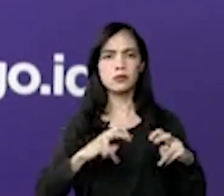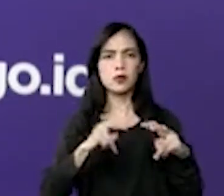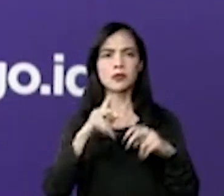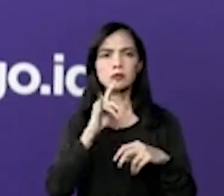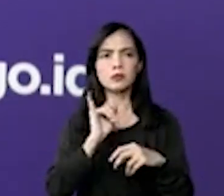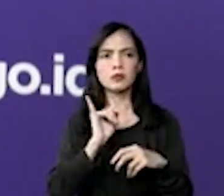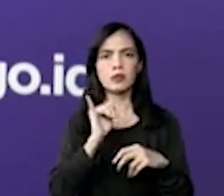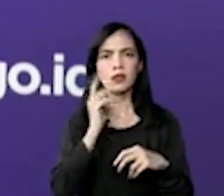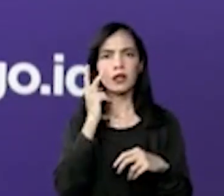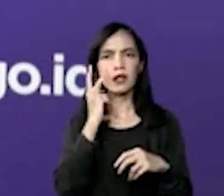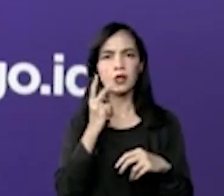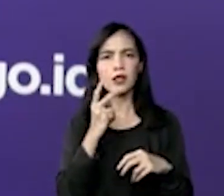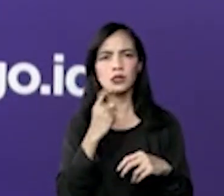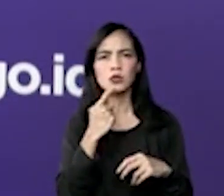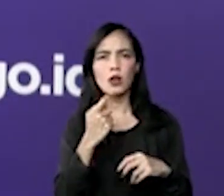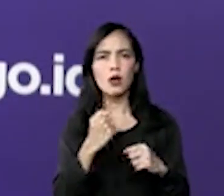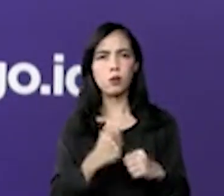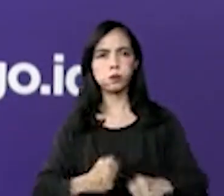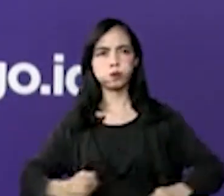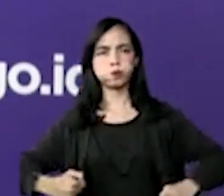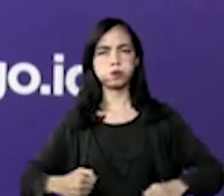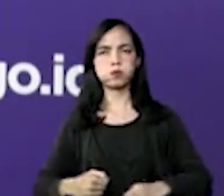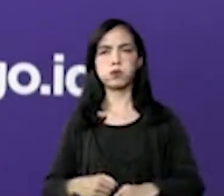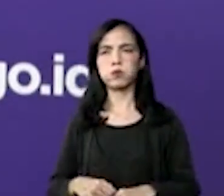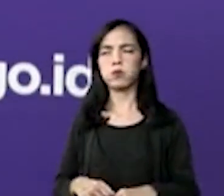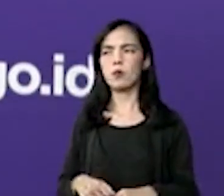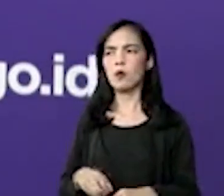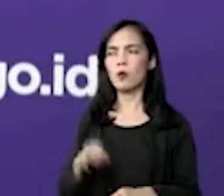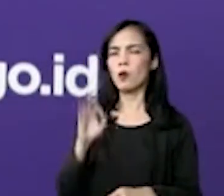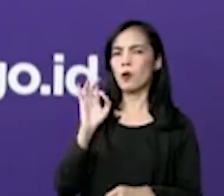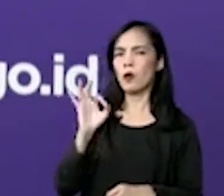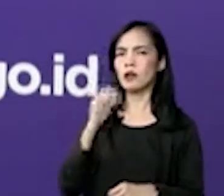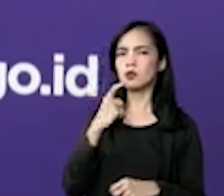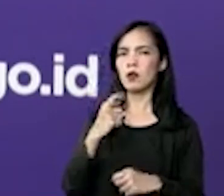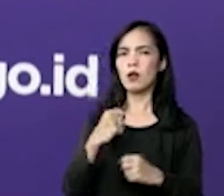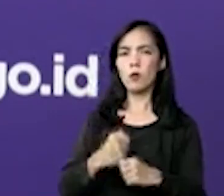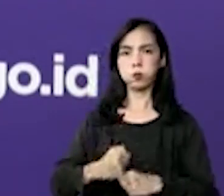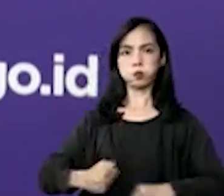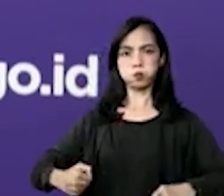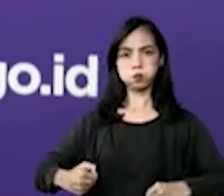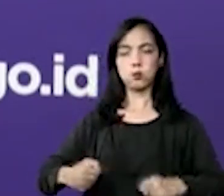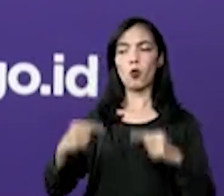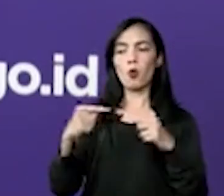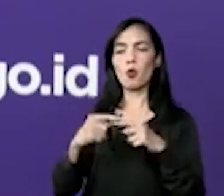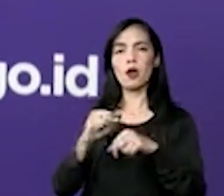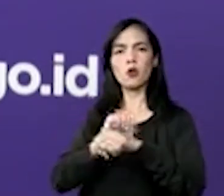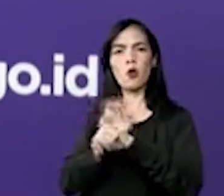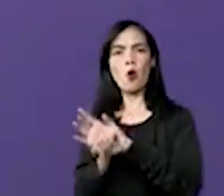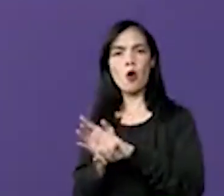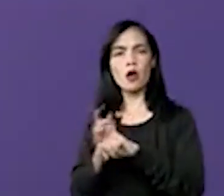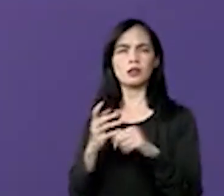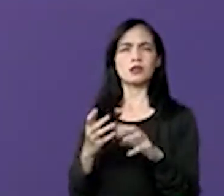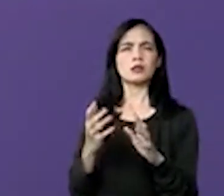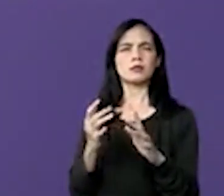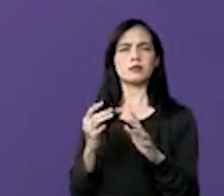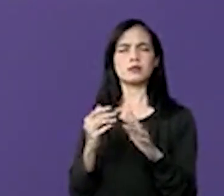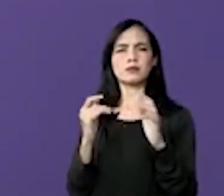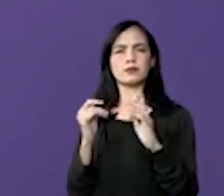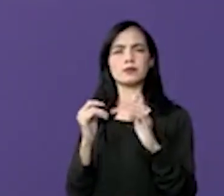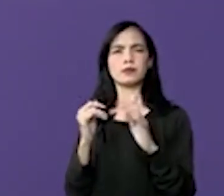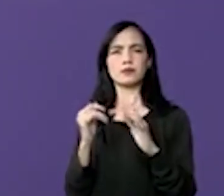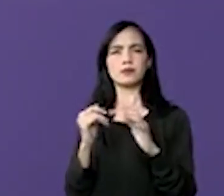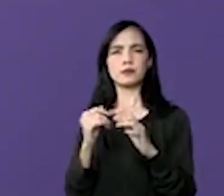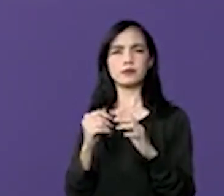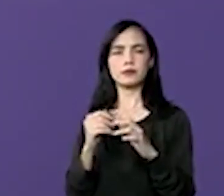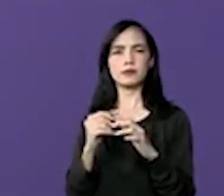memang memperhatikan tentang itu. Oke, nah berbicara mengenai obesitas dan COVID-19, Prof, ini sebenarnya